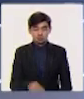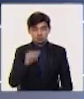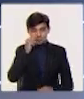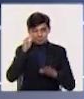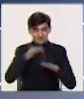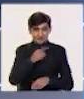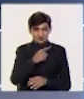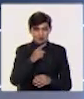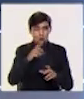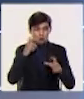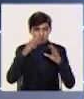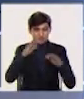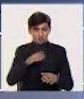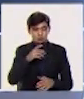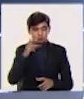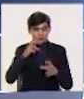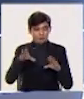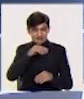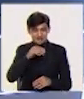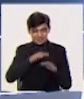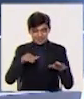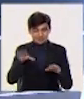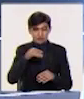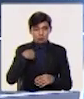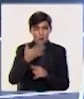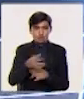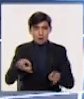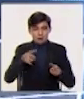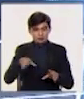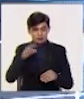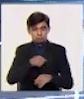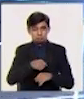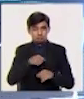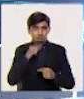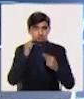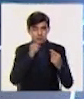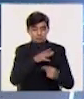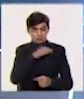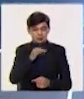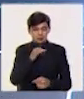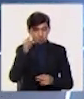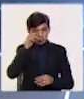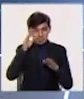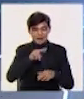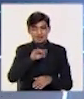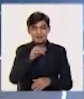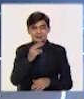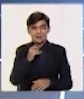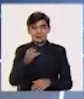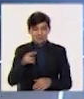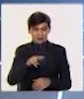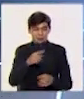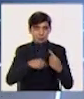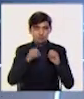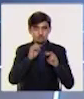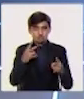Шымкентте бүтіндей бірі университеттің студенттері далада қалдық деп бас көтерді. Жиналған көпшілік сот оқу ордасының лицензиясын кері қайтаруға шешім шығарғанын